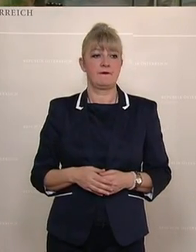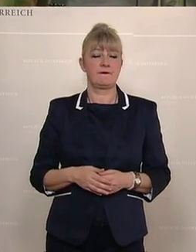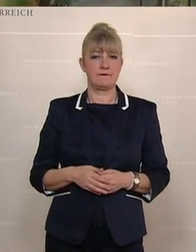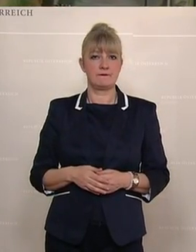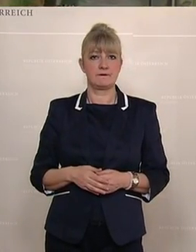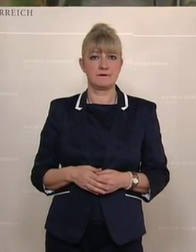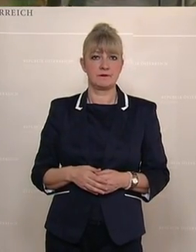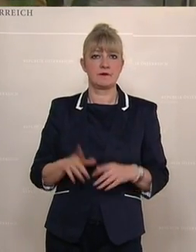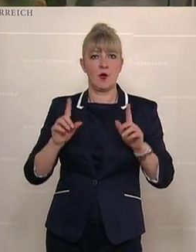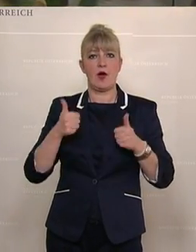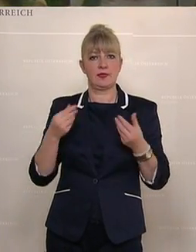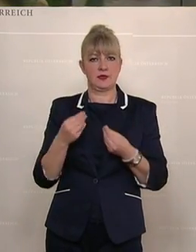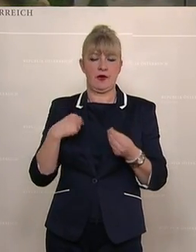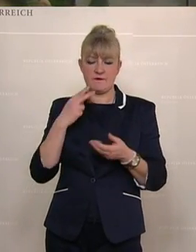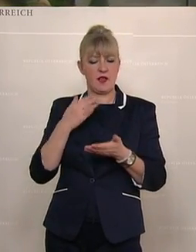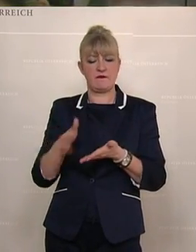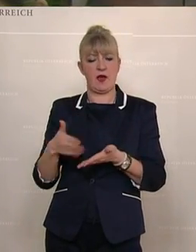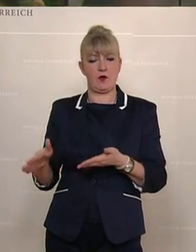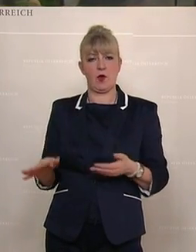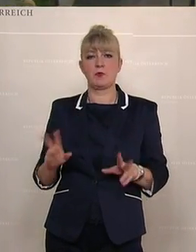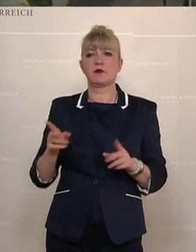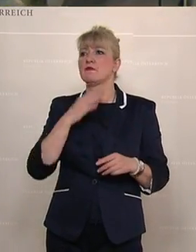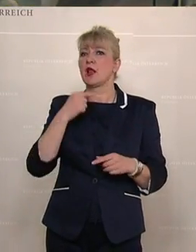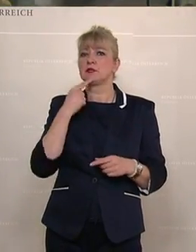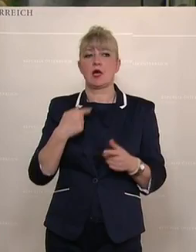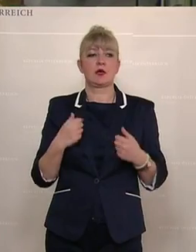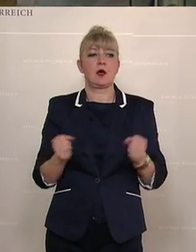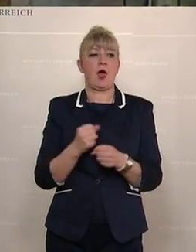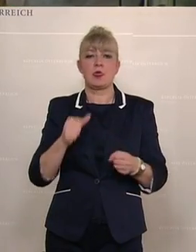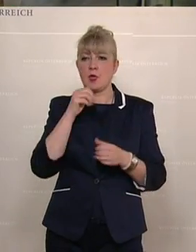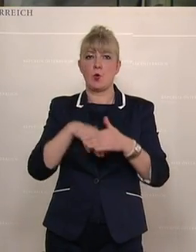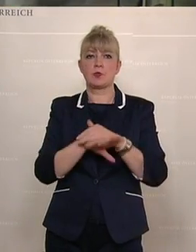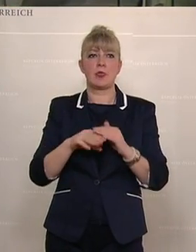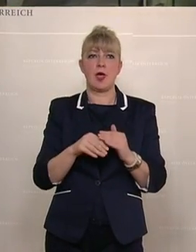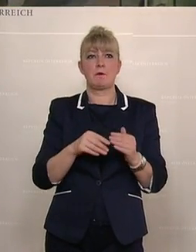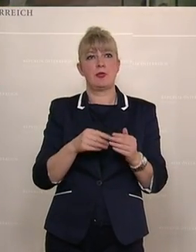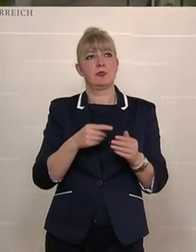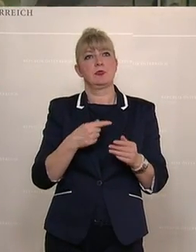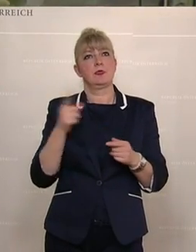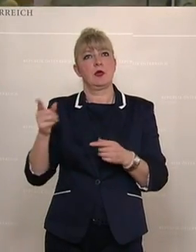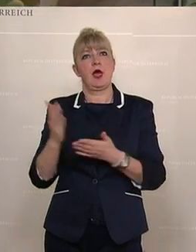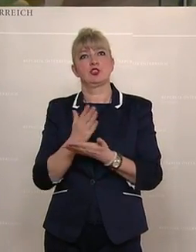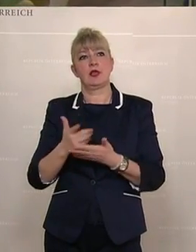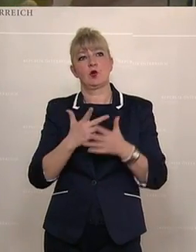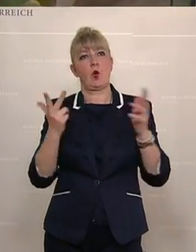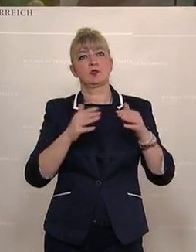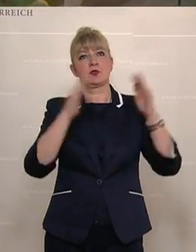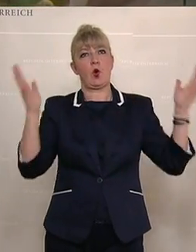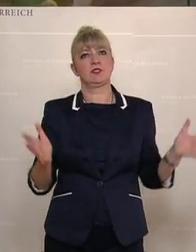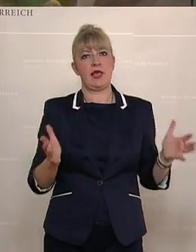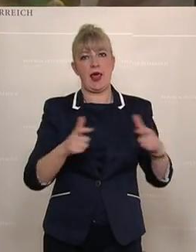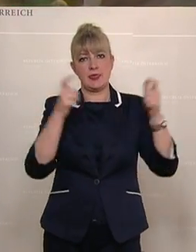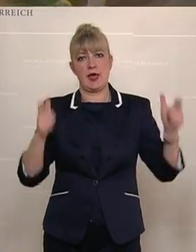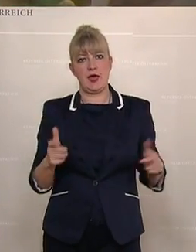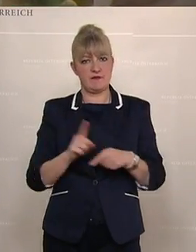einem aufräumen. Wenn jetzt viele sagen, na, wir können doch nicht Unternehmen darüber entscheiden lassen, Großkonzerne, wie die Frau